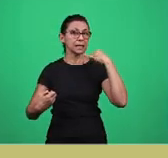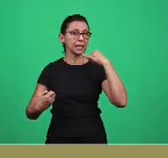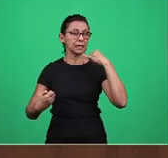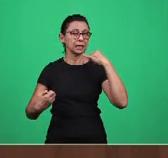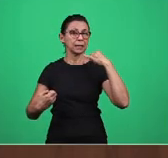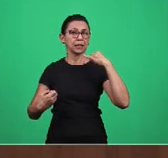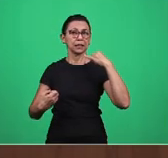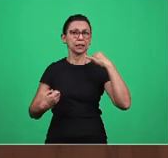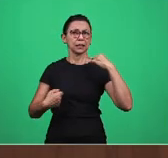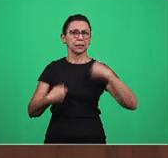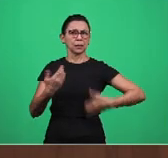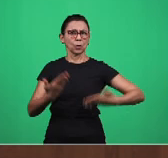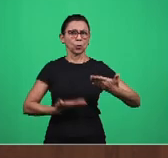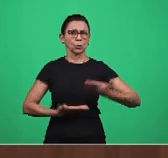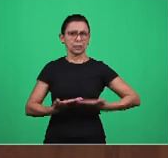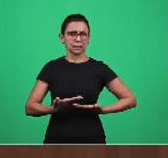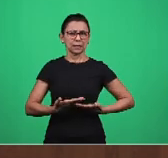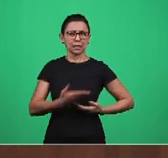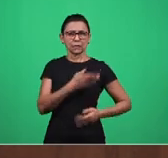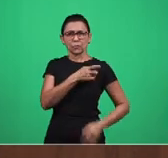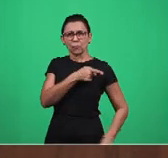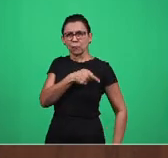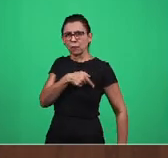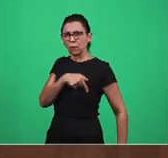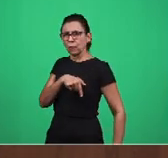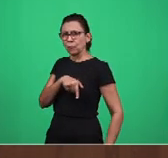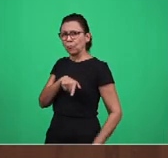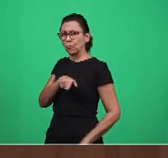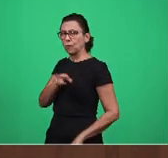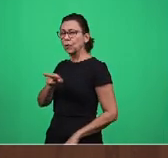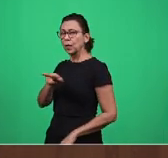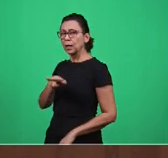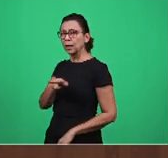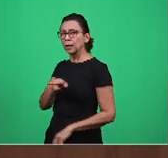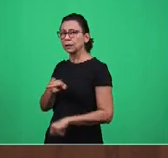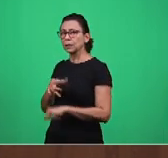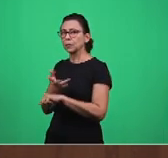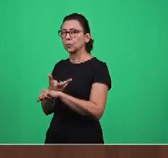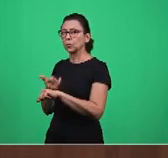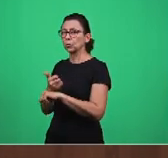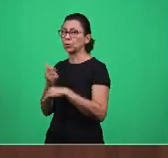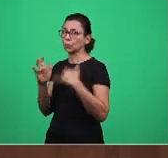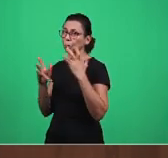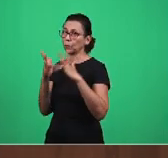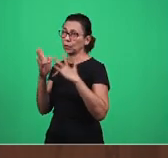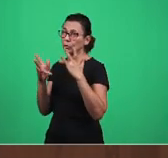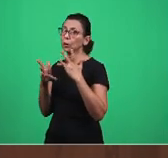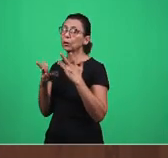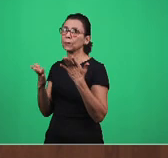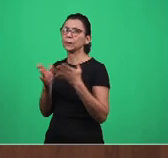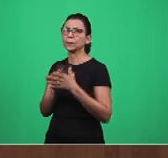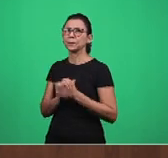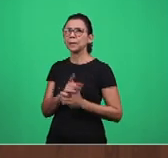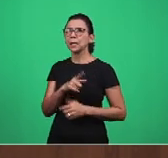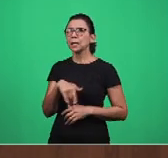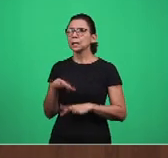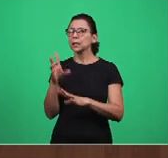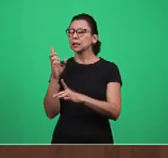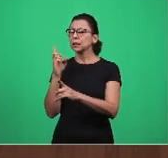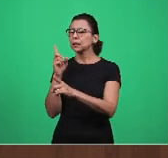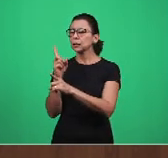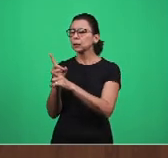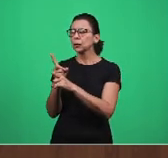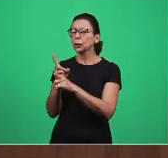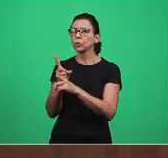recherche de la fiancée d'Isaac. Il s'arrête sur un puits avant la ville avec ses animaux et prie à